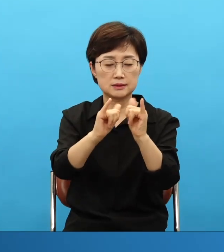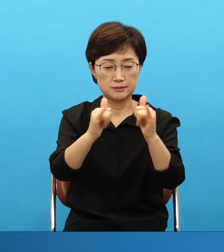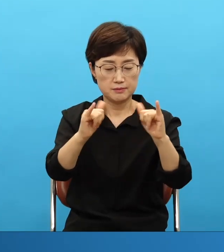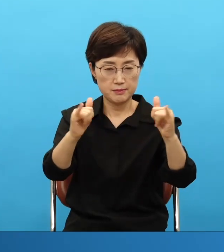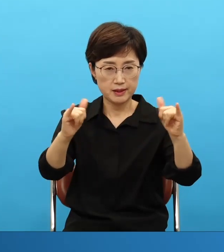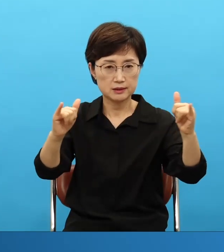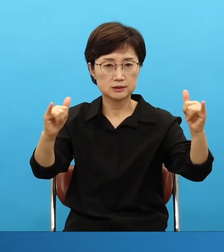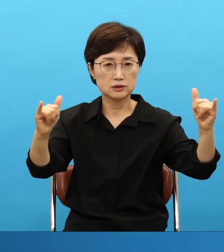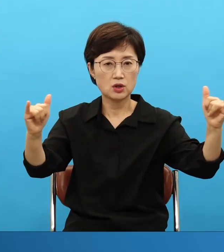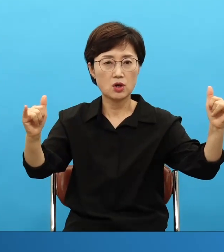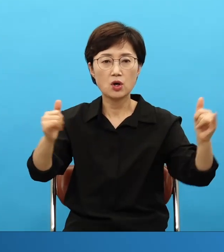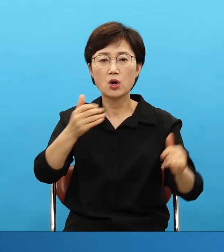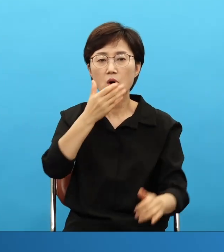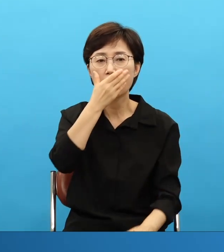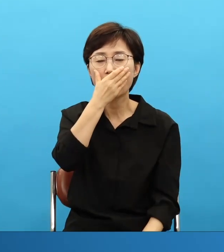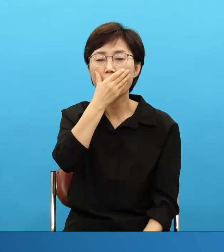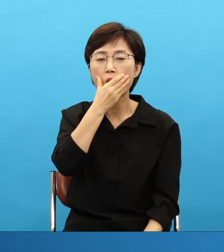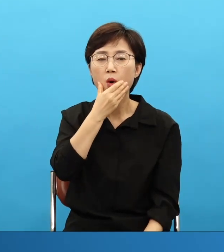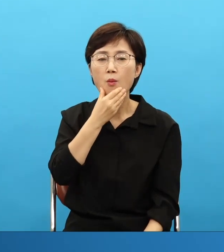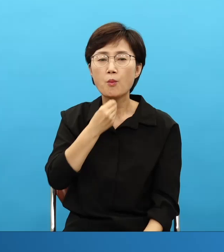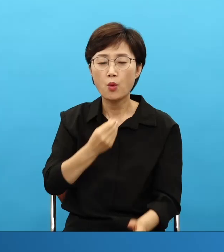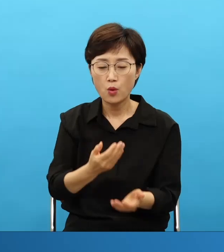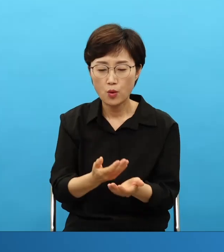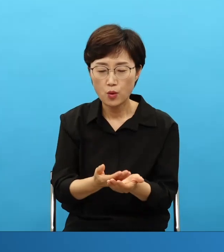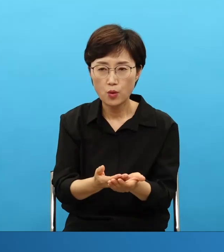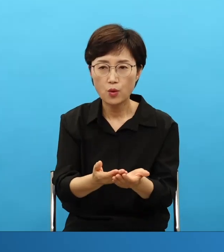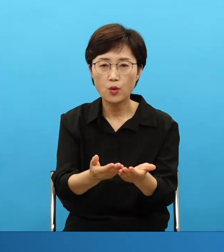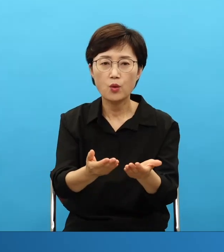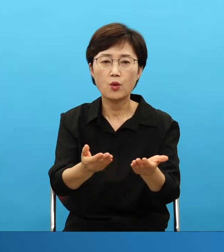택하신 백성들